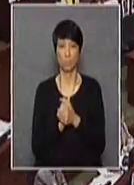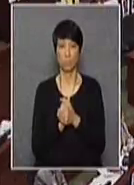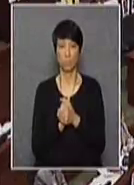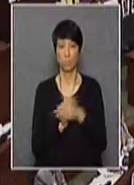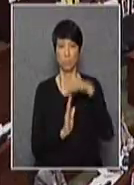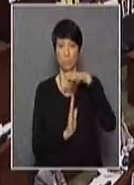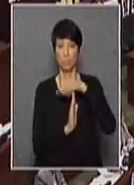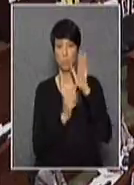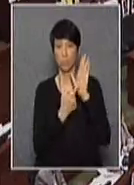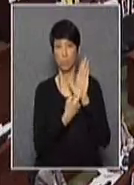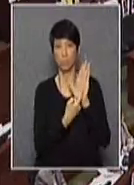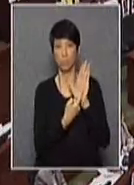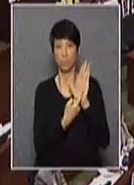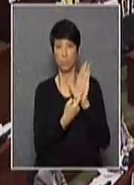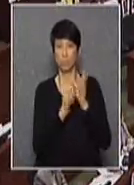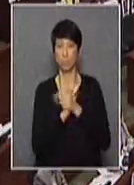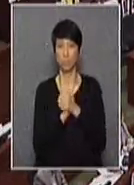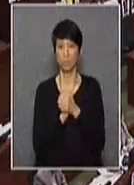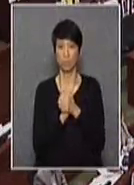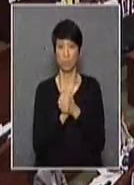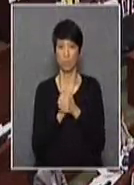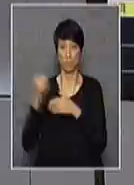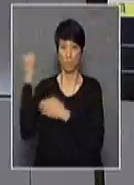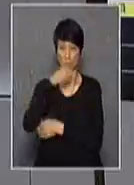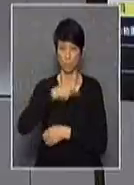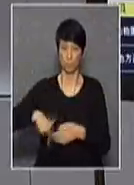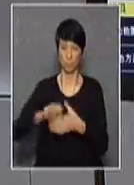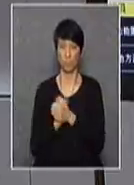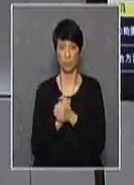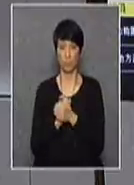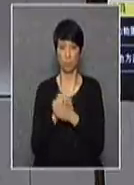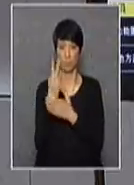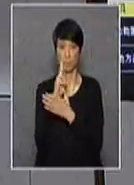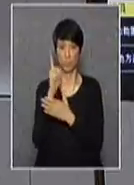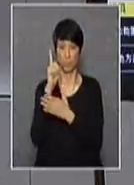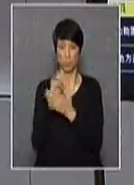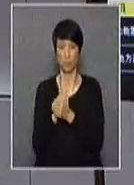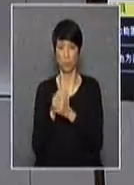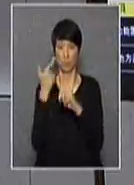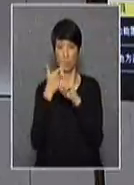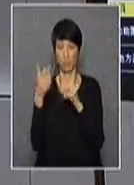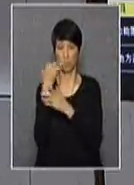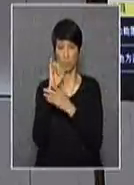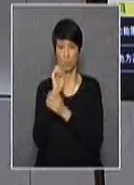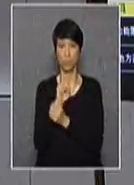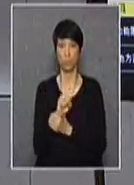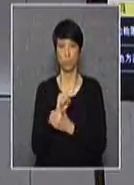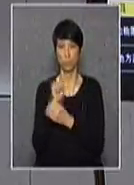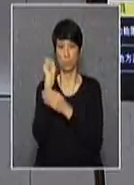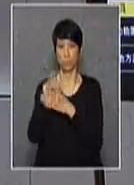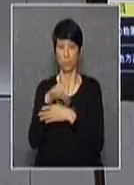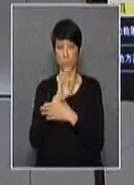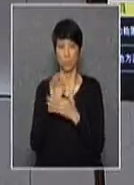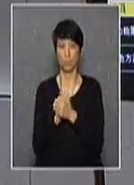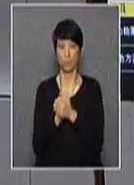停止表決，顯示結果。功能團體選舉產生的議員21位出席，沒有人贊成，18位反對，沒有人棄權。分